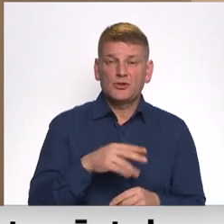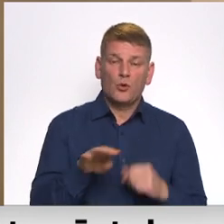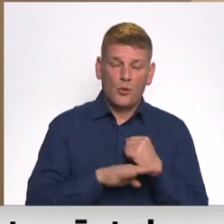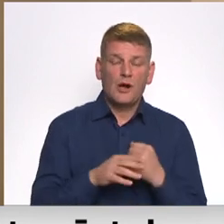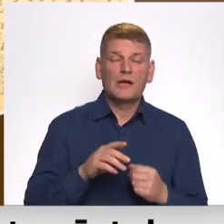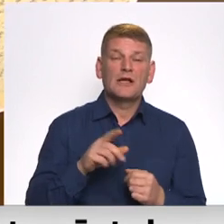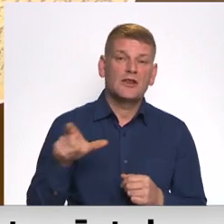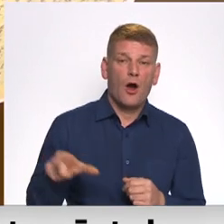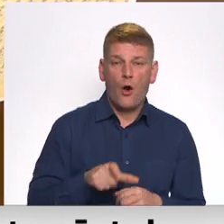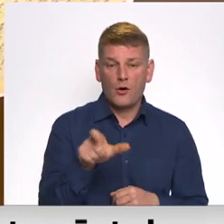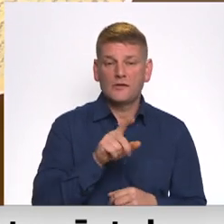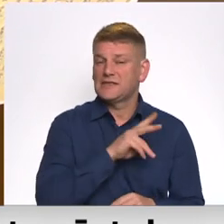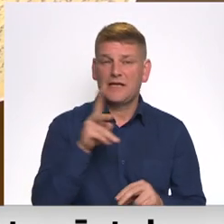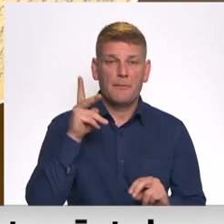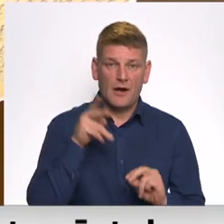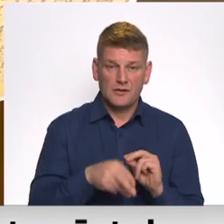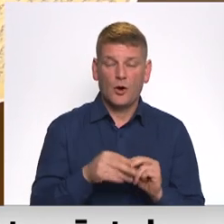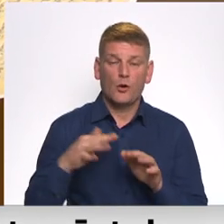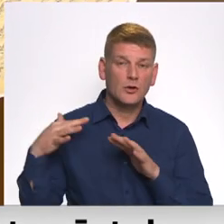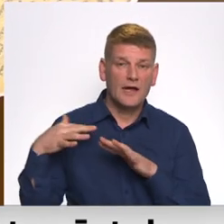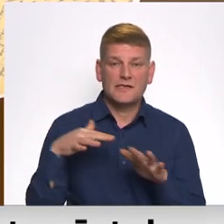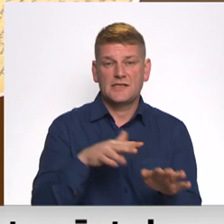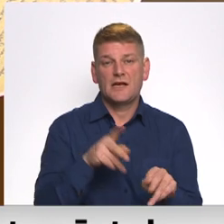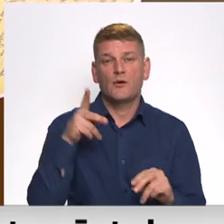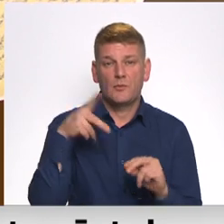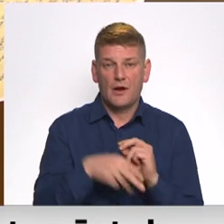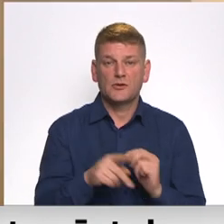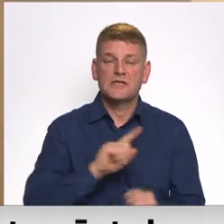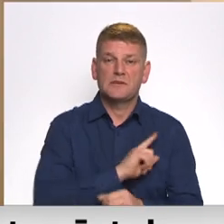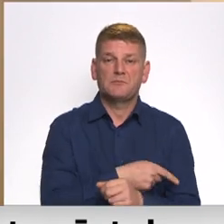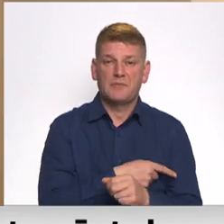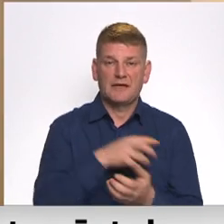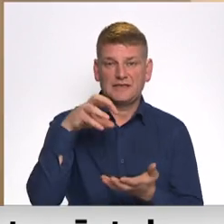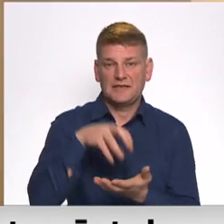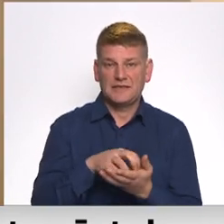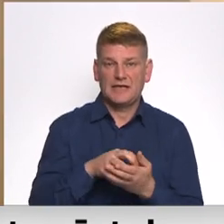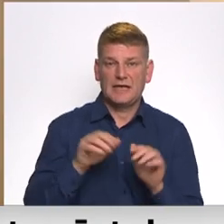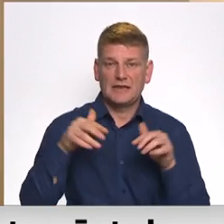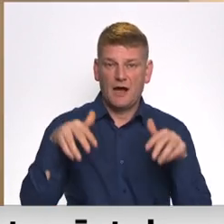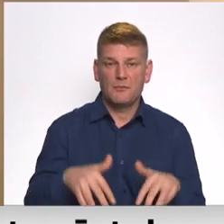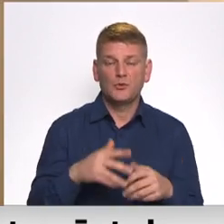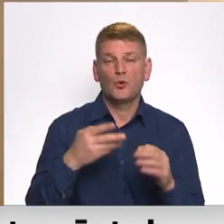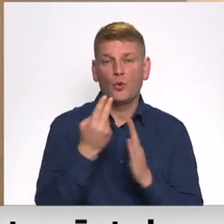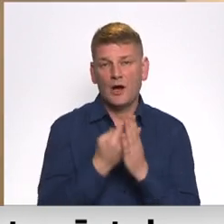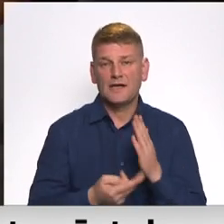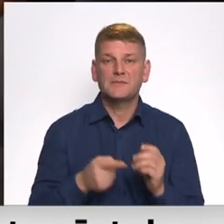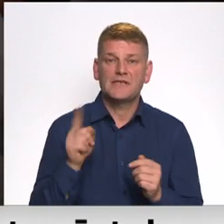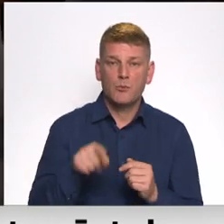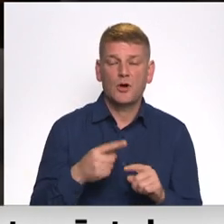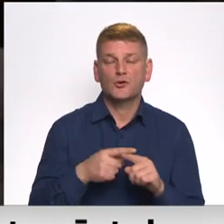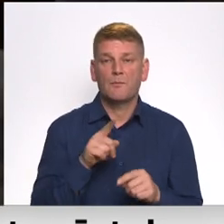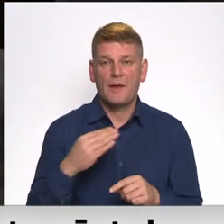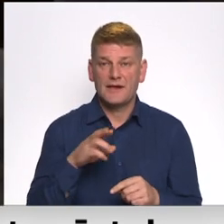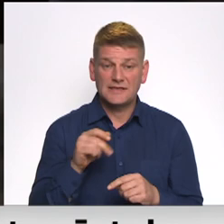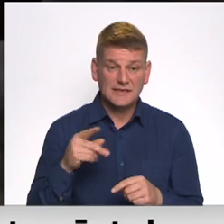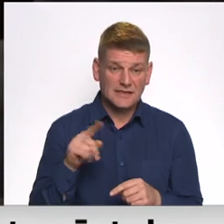upis Daugavas nepārtraukto tecējumu pārtrauc spēkstaciju dambi, nogrimis ir staburaks un pērsi. Vēl